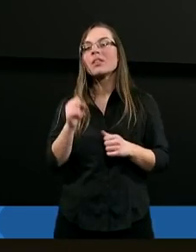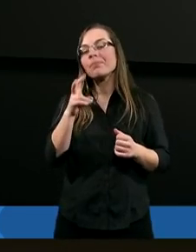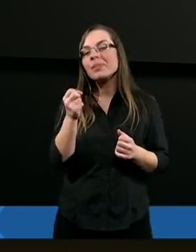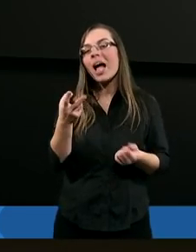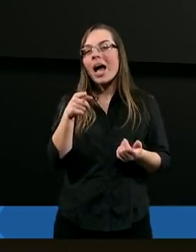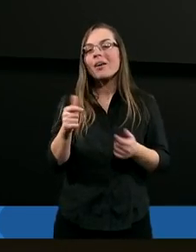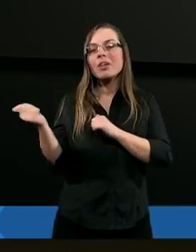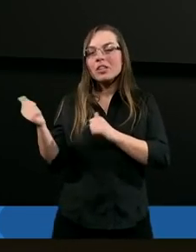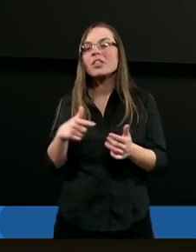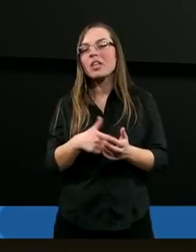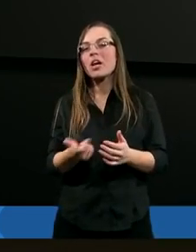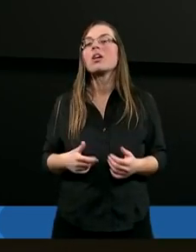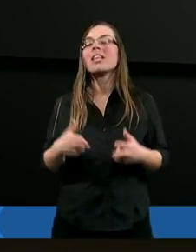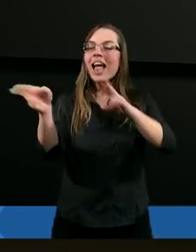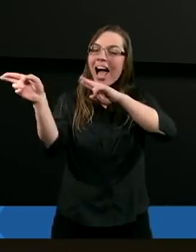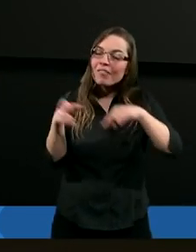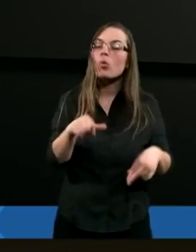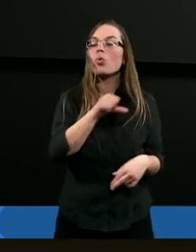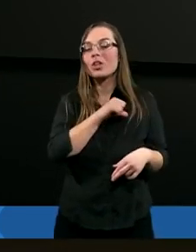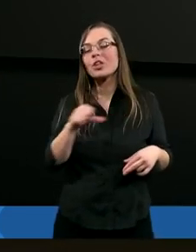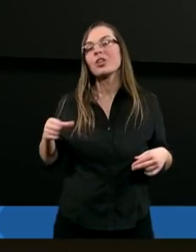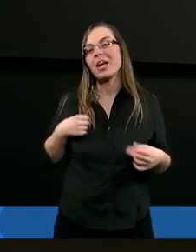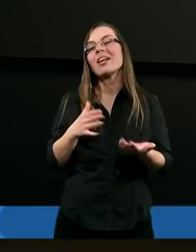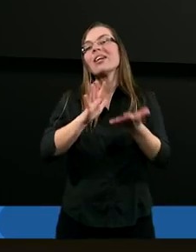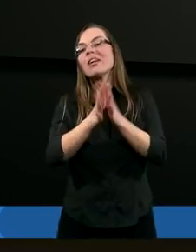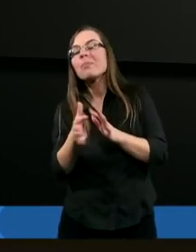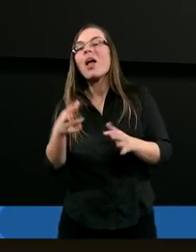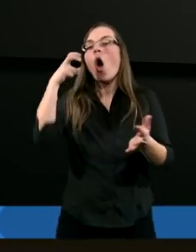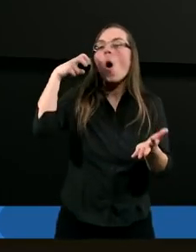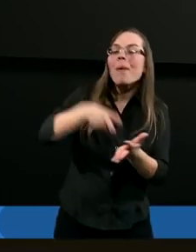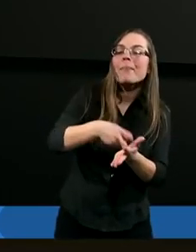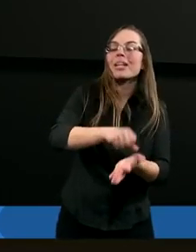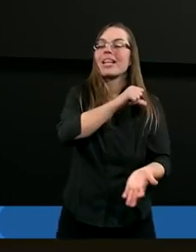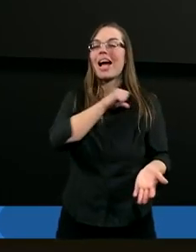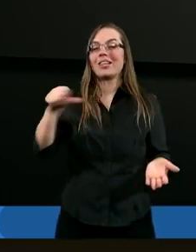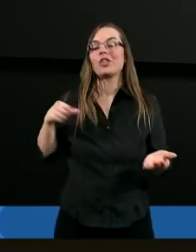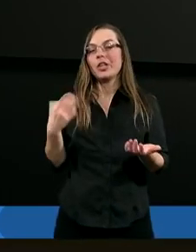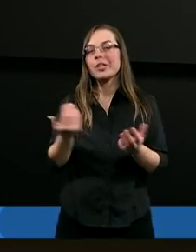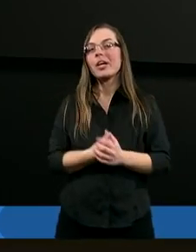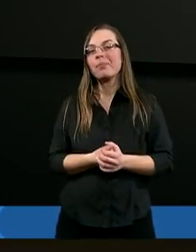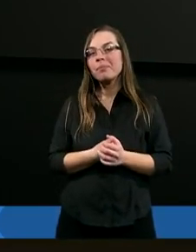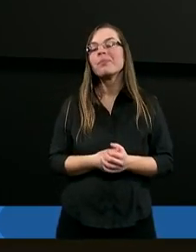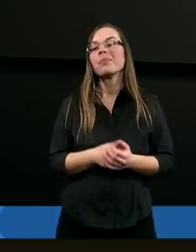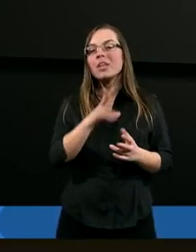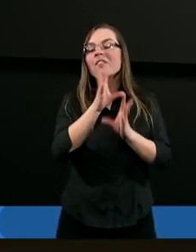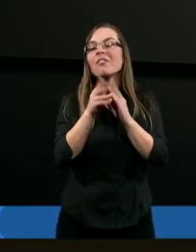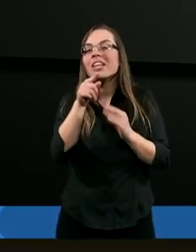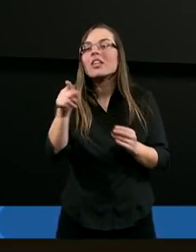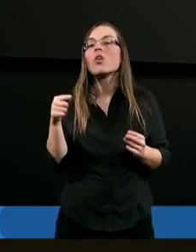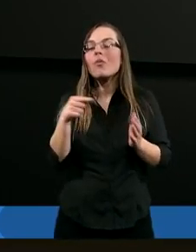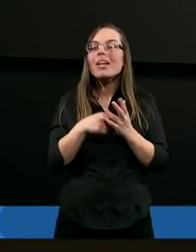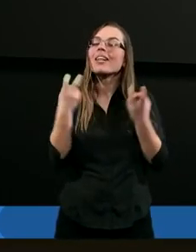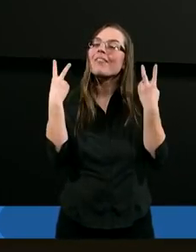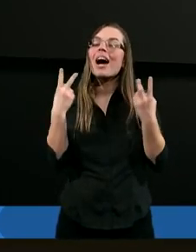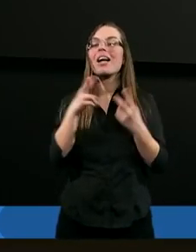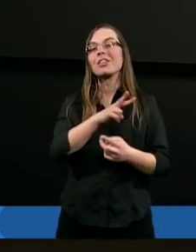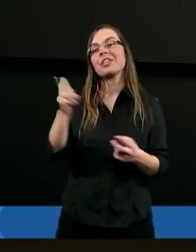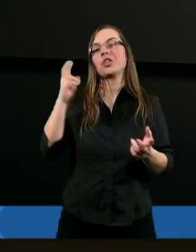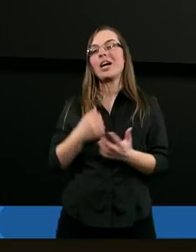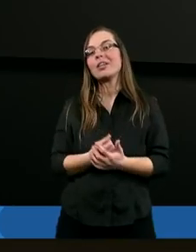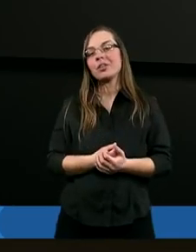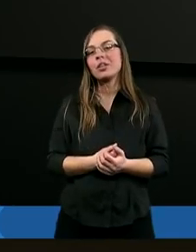przykłady mówią. Nawróćcie się, upamiętajcie się. grecki wyraz taki